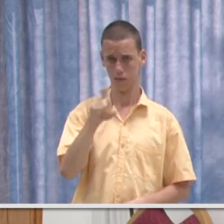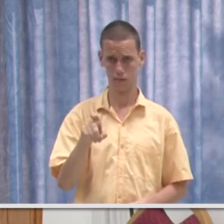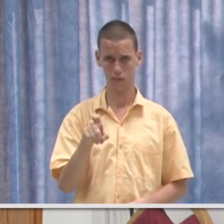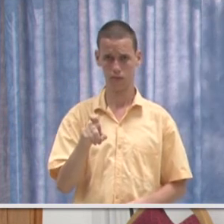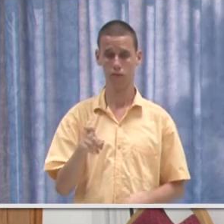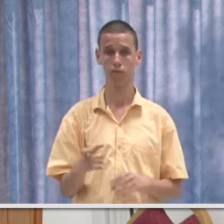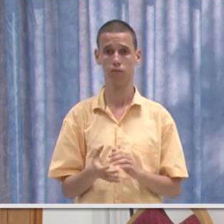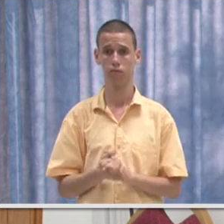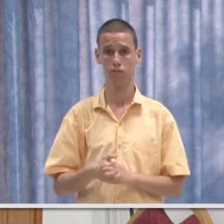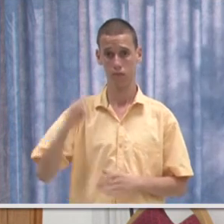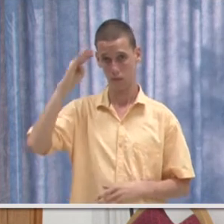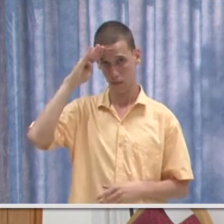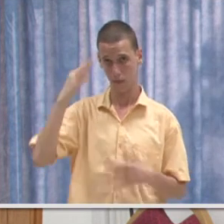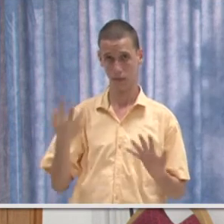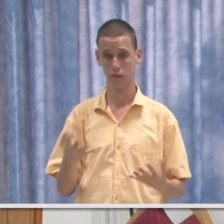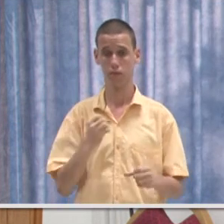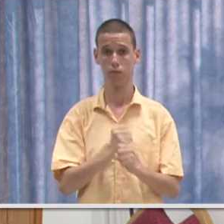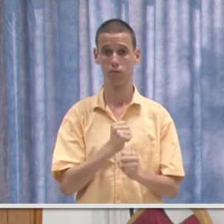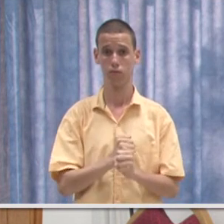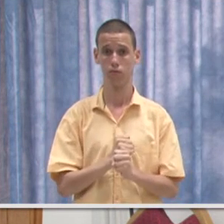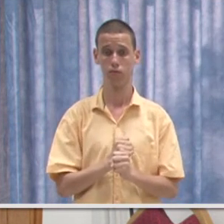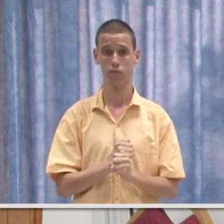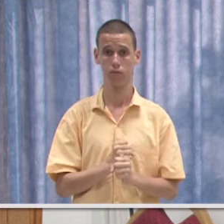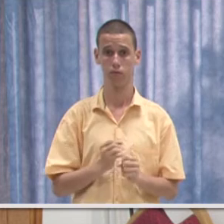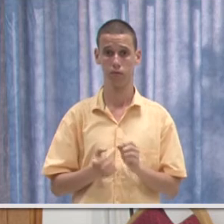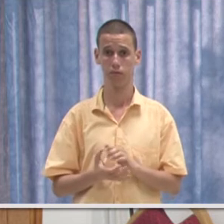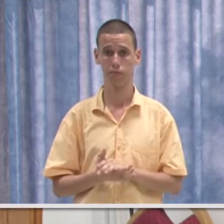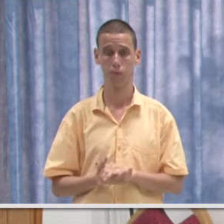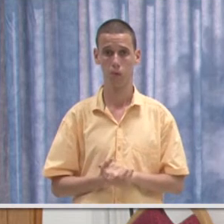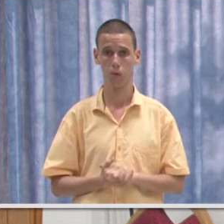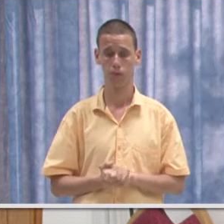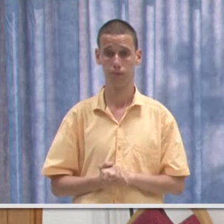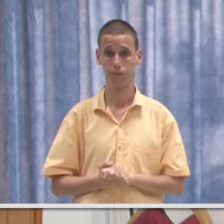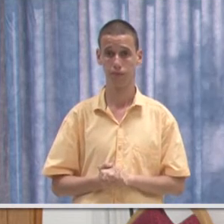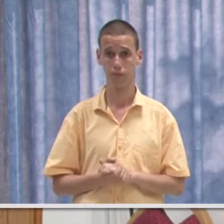faire? Et d'autres, il dit peut cause quelque chose qui ne sont pas connues.